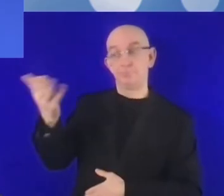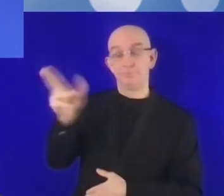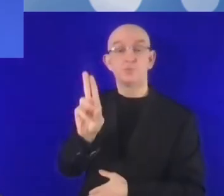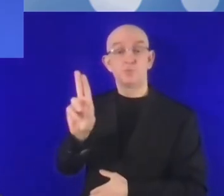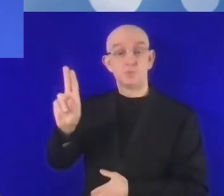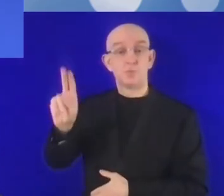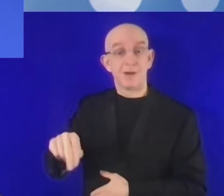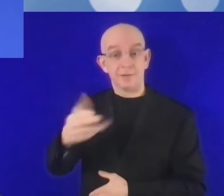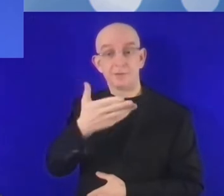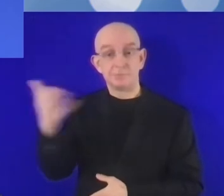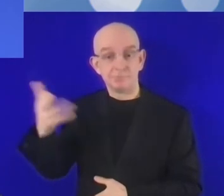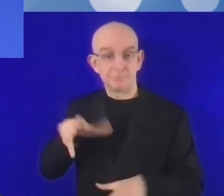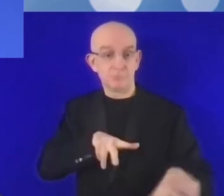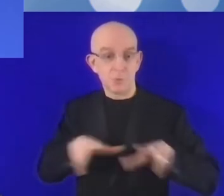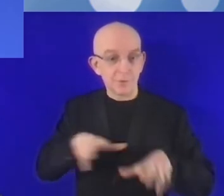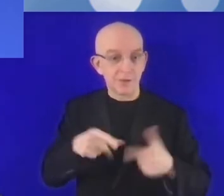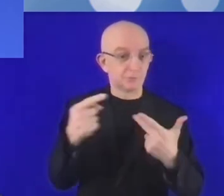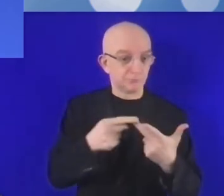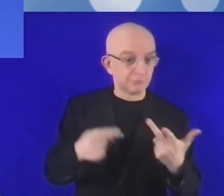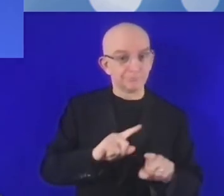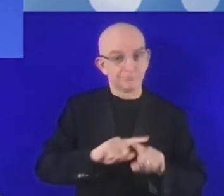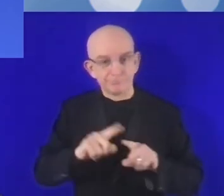l'IGF. IGF 2021, donc.